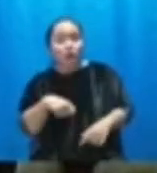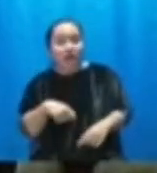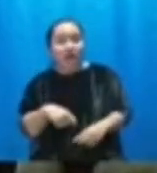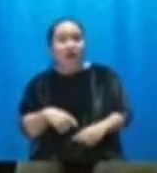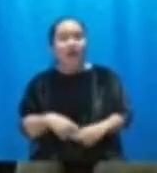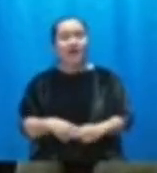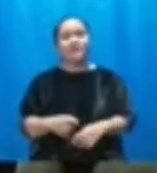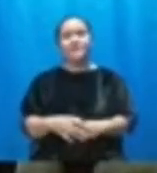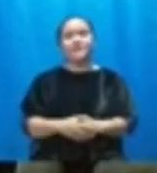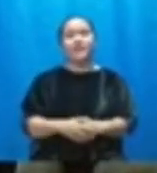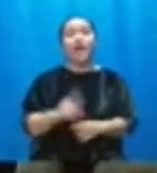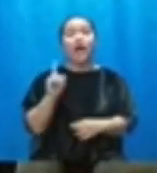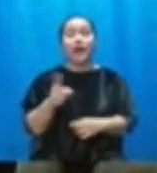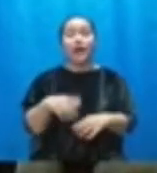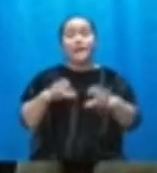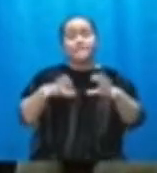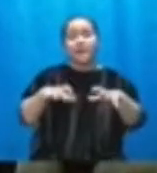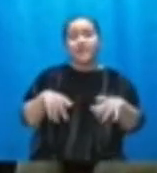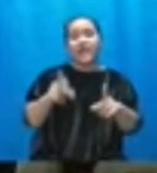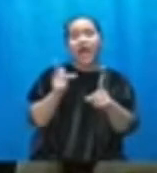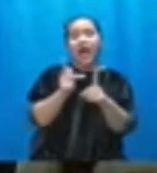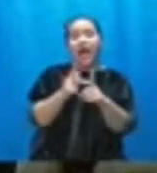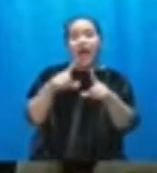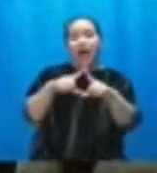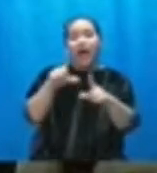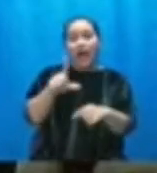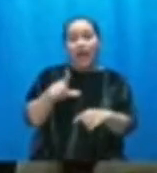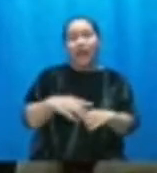dipelajari oleh orang tuanya gajah